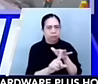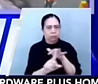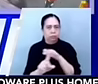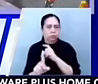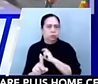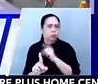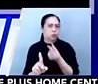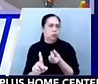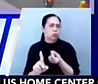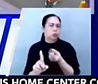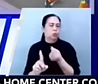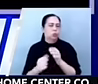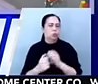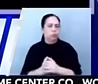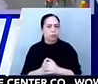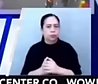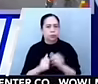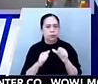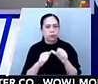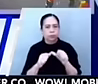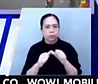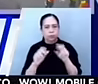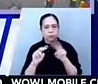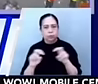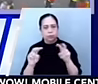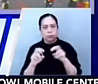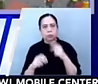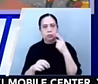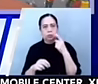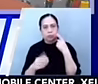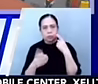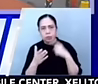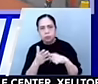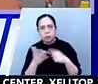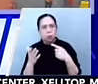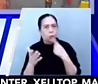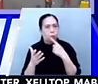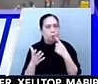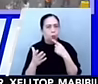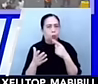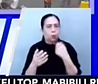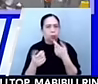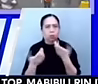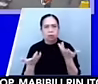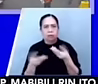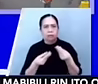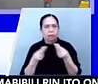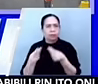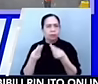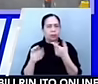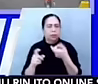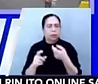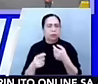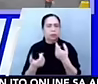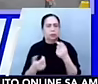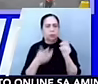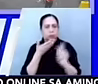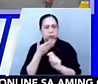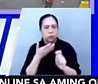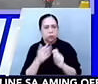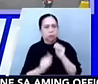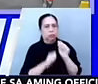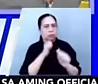suspect. Patuloy ang imbestigasyon para matunton kung sino ang source niya ng droga. Itinanggi naman ng suspect na sangkot siya